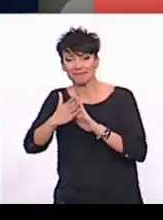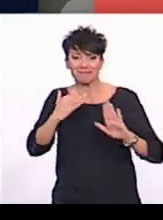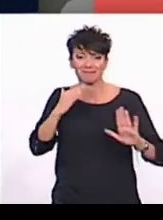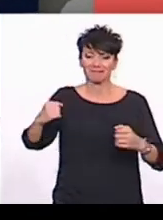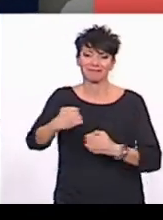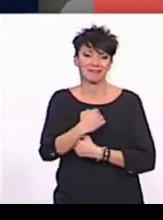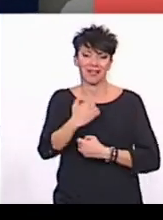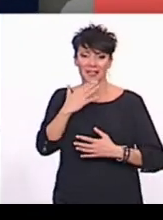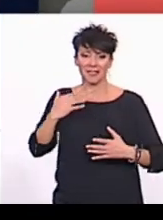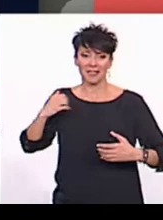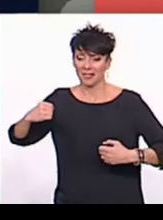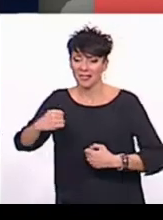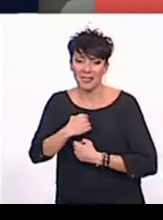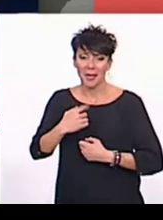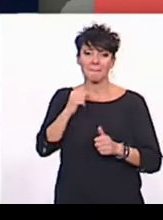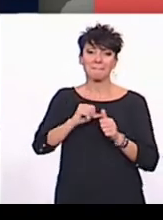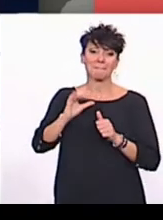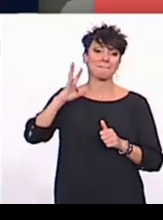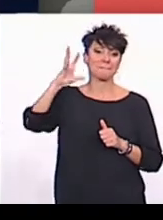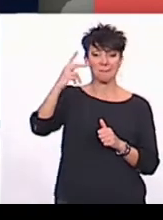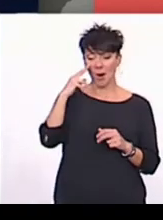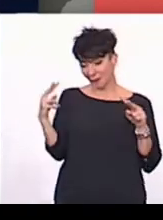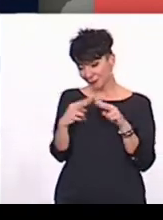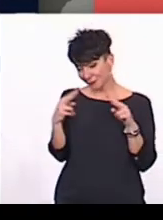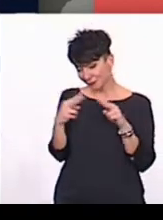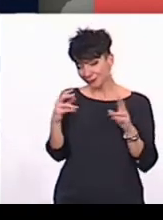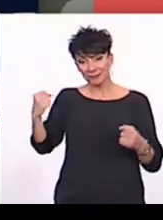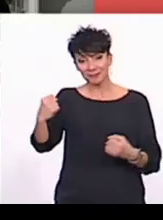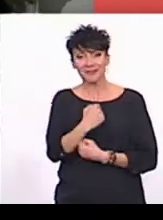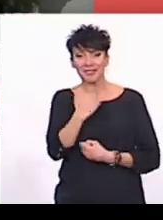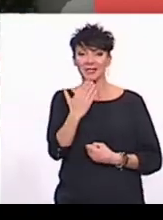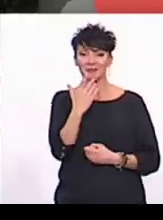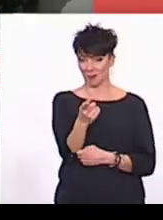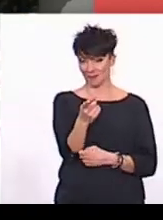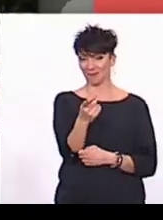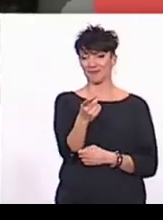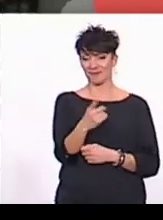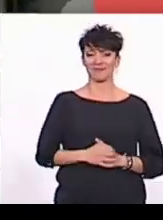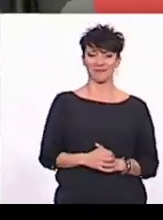Θα σφίξετε στην αγκαλιά σας μήνες μετά. Δυστυχώς μόνο τα βλέπουμε, δεν μπορούμε να τα αγκαλιάσουμε. Στα